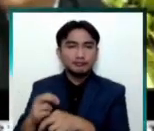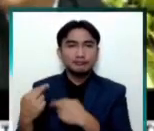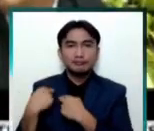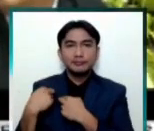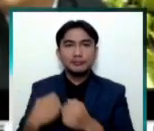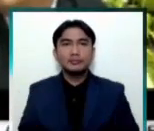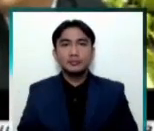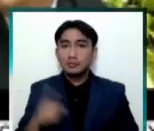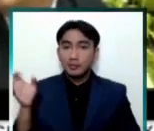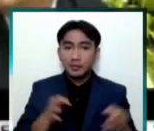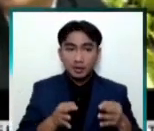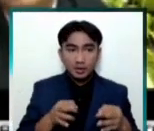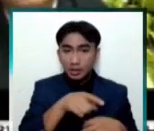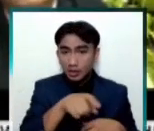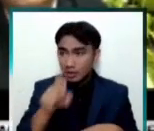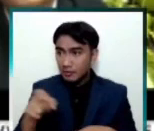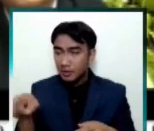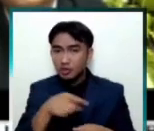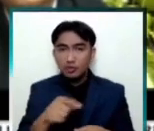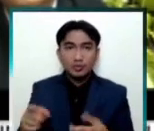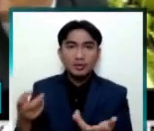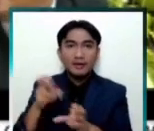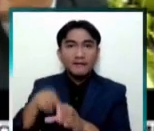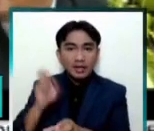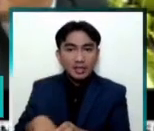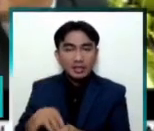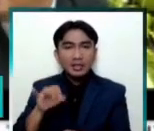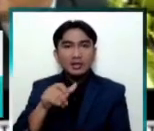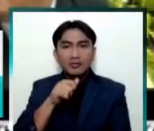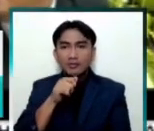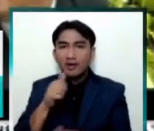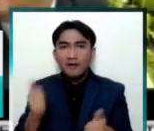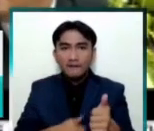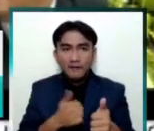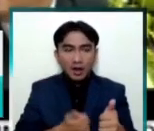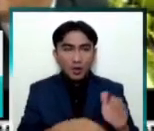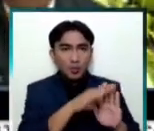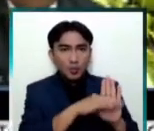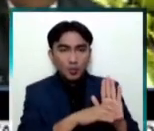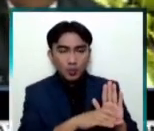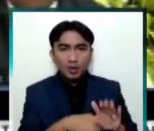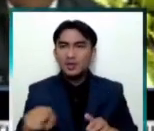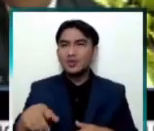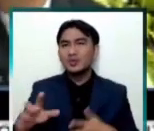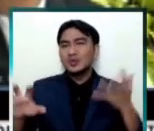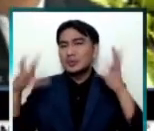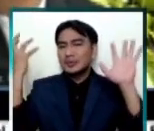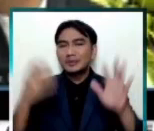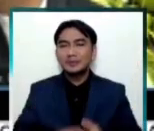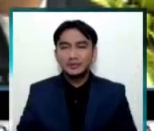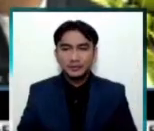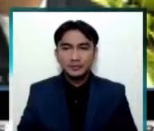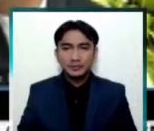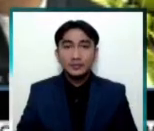hindi mo gustong implemento. Gulo-gulo mo. Sabihin mo doon kay ano palta na yun. Iho, kung hindi mo